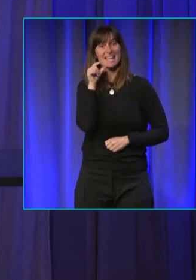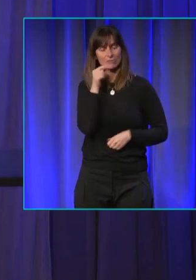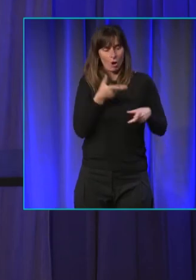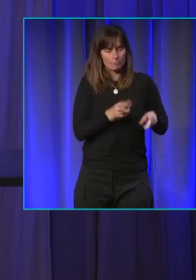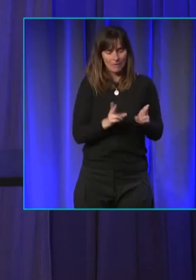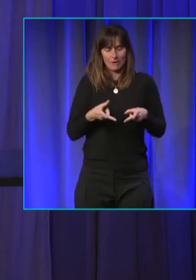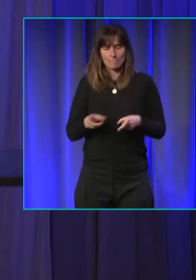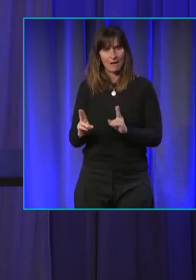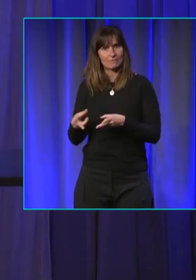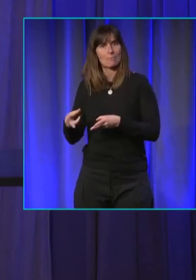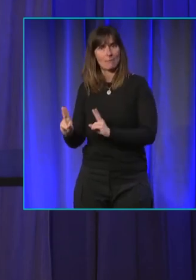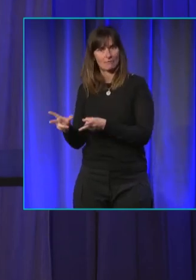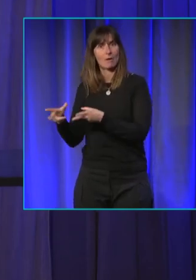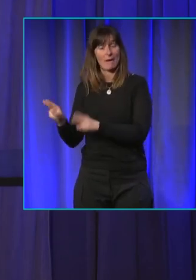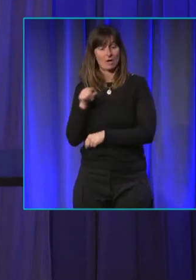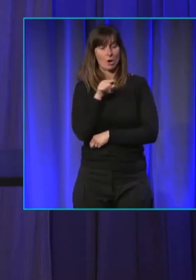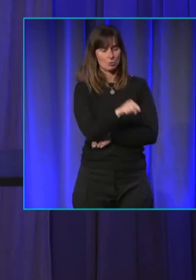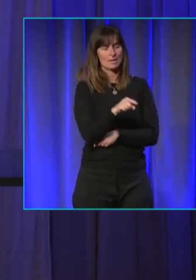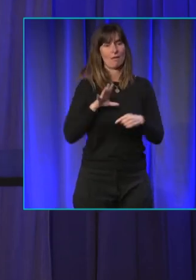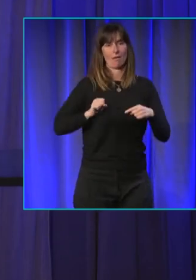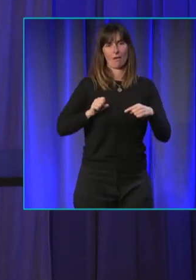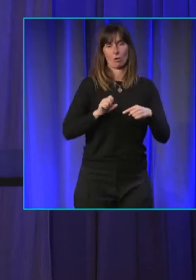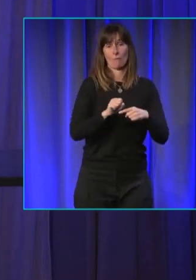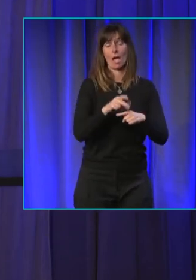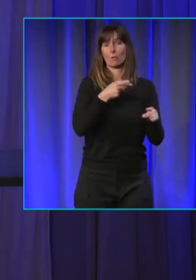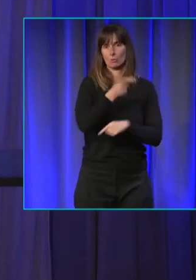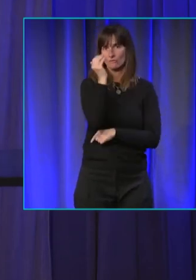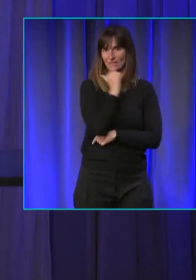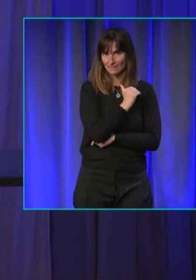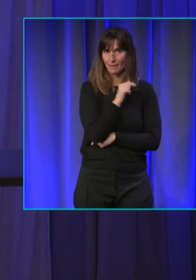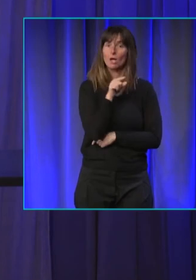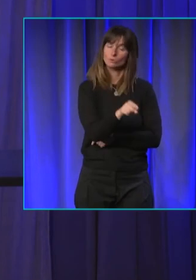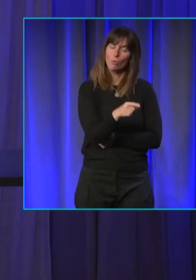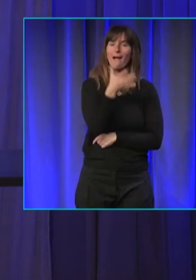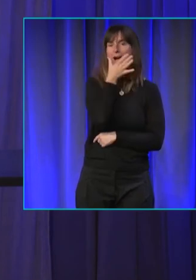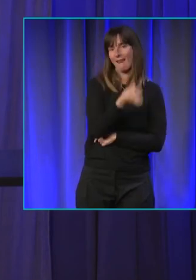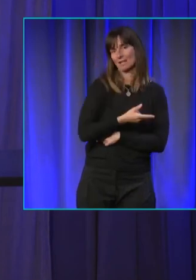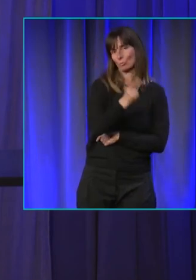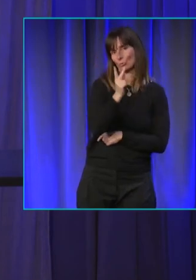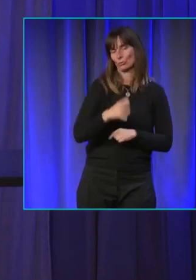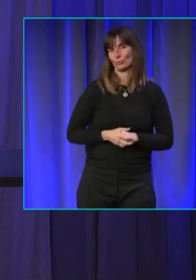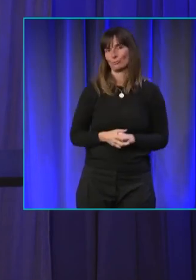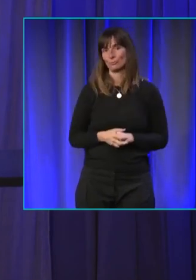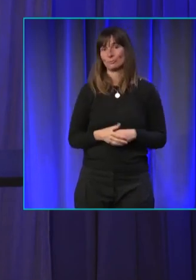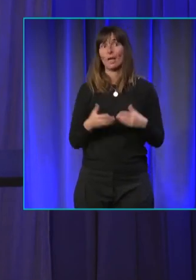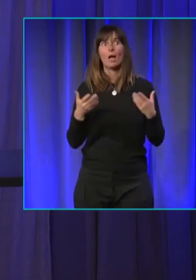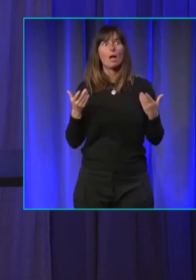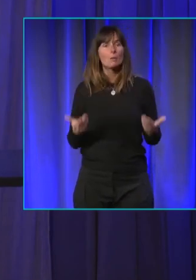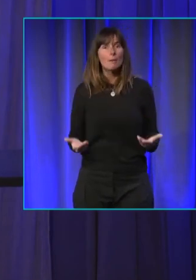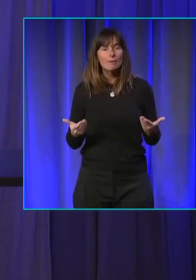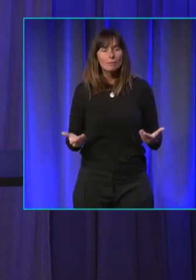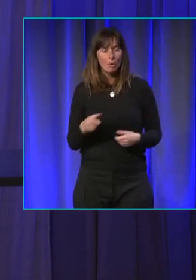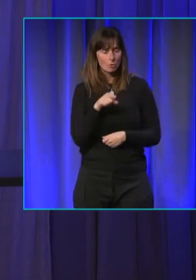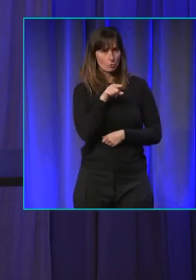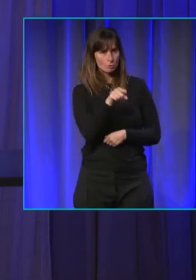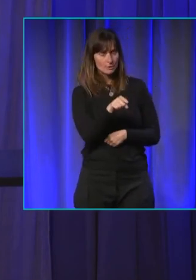de ses plus fortes capacités de récupération, l'enfant il sera beaucoup plus à l'aise. Maintenant, est-ce qu'il